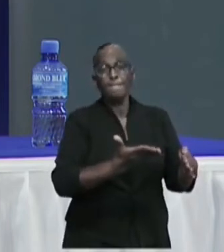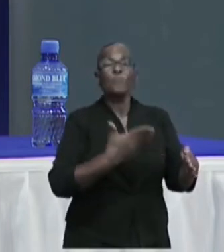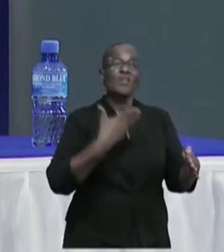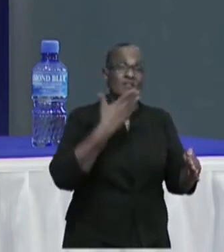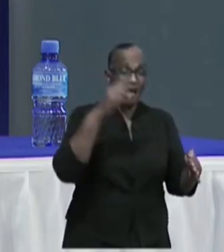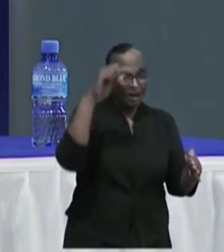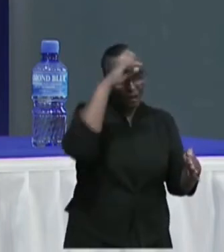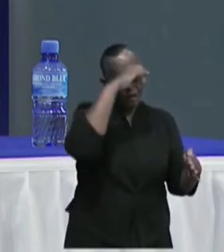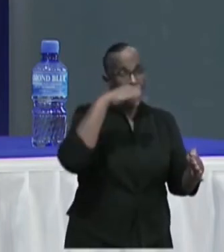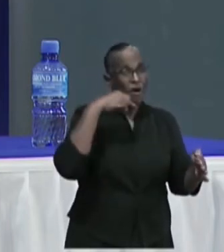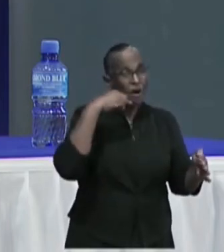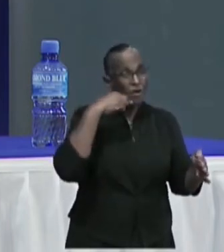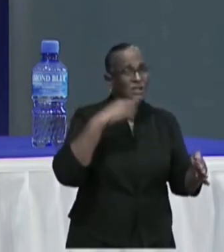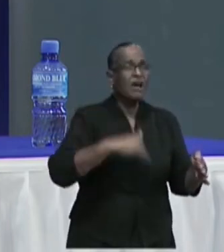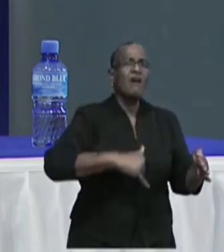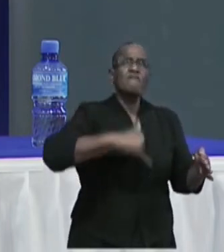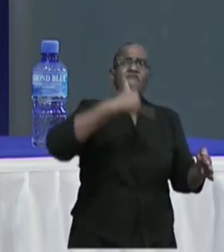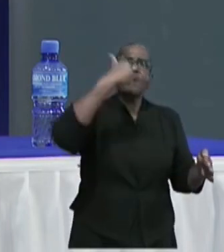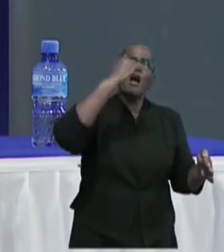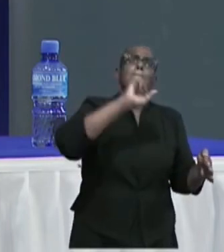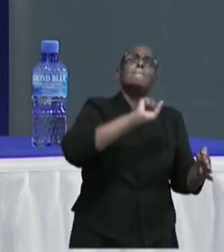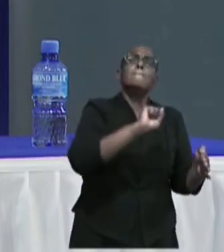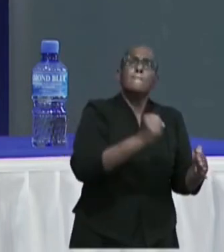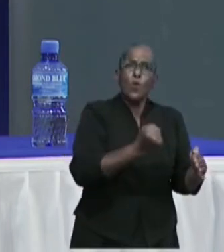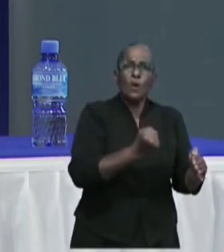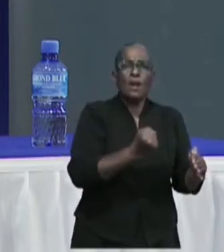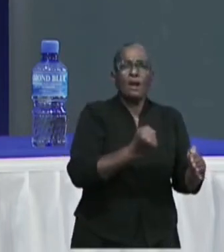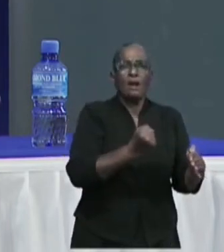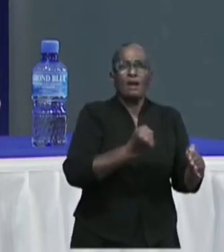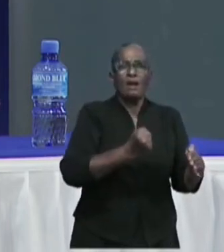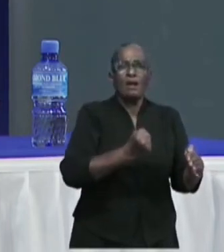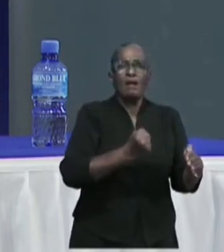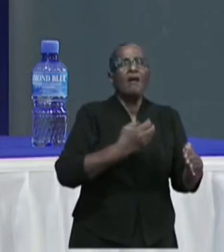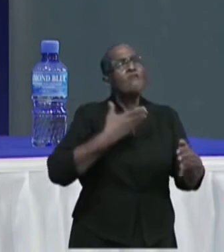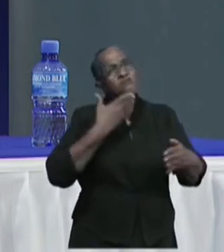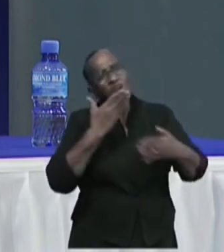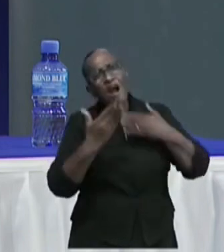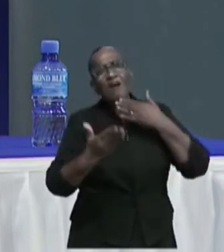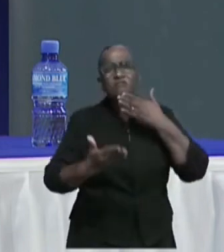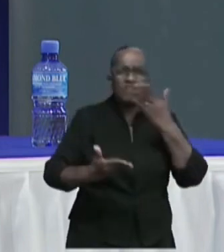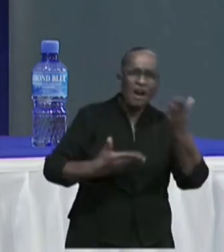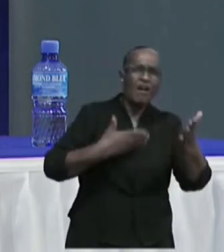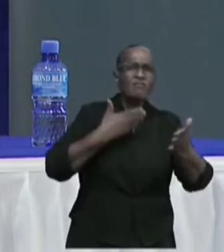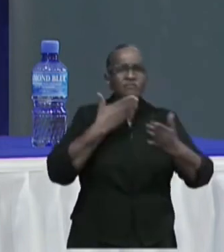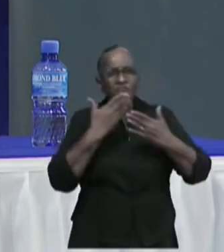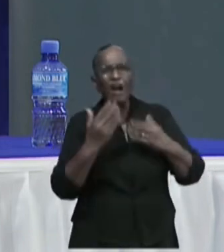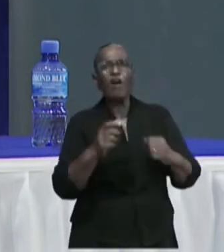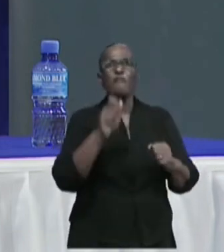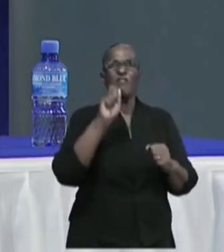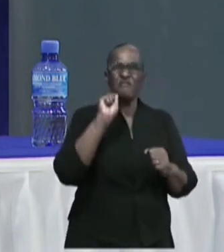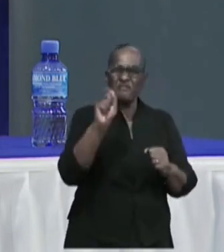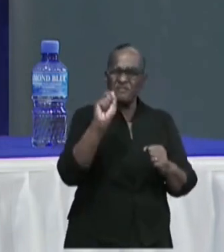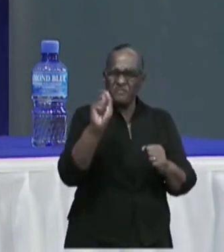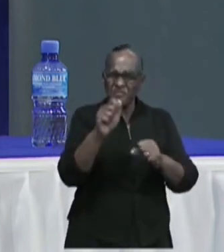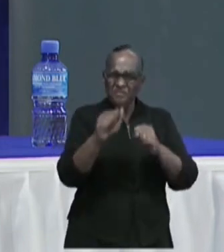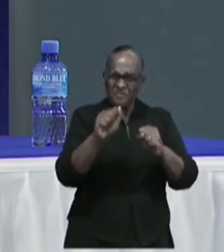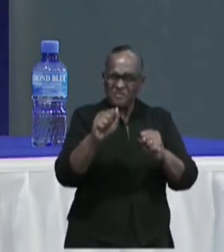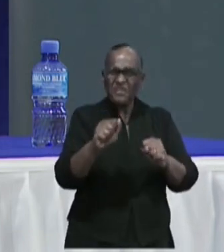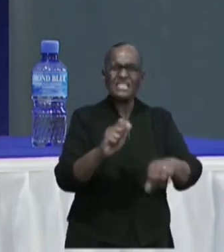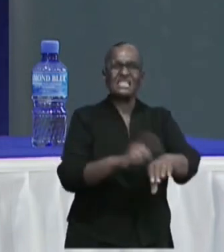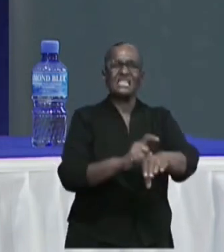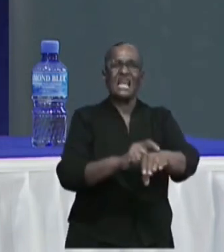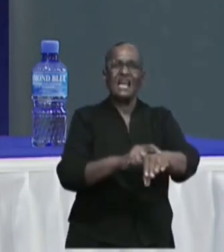de ouders om zoveel mogelijk vragen te stellen op een vast tijdstip dat de leerkracht zal